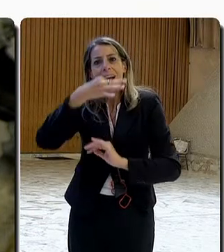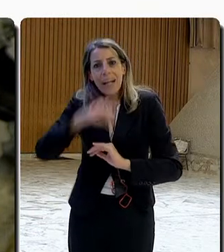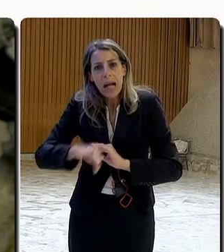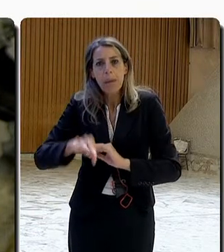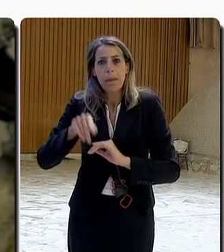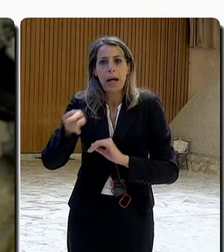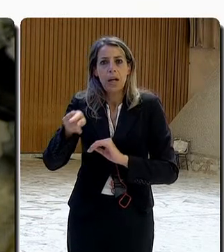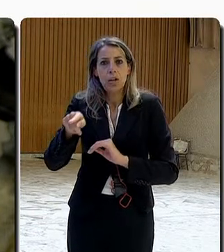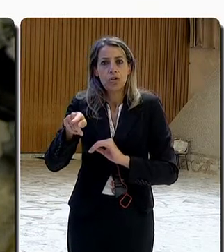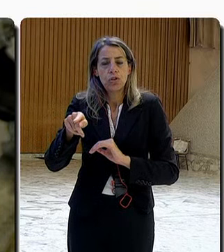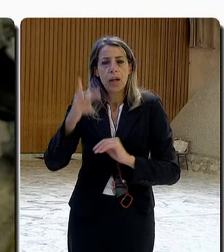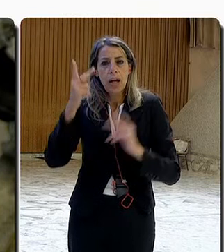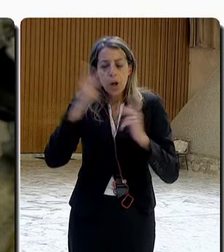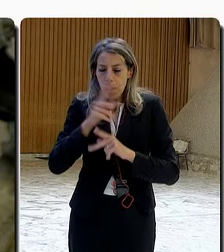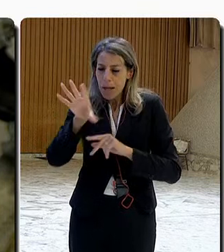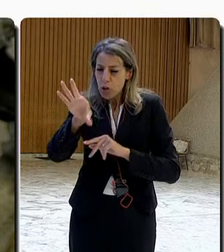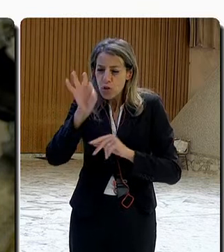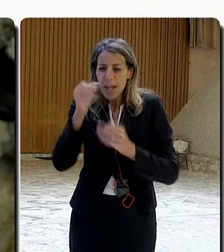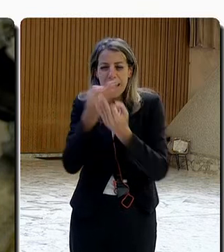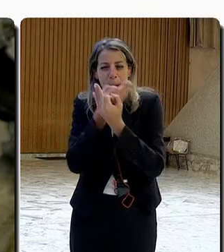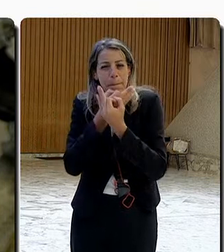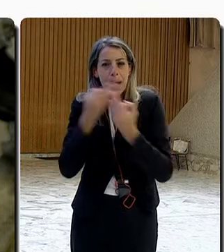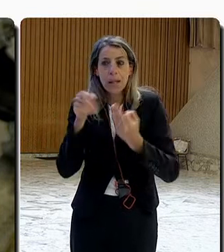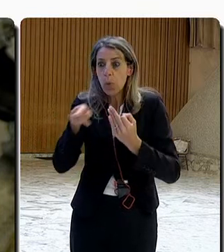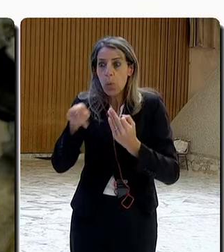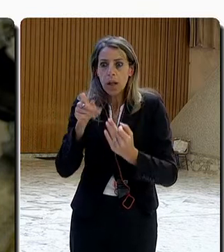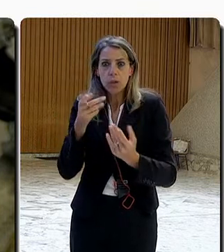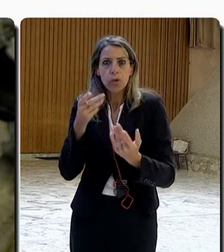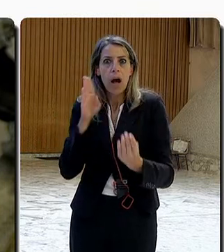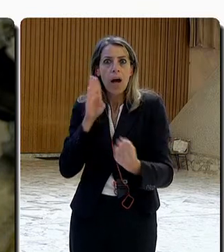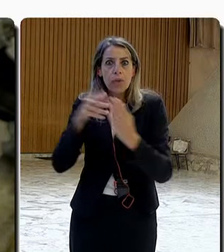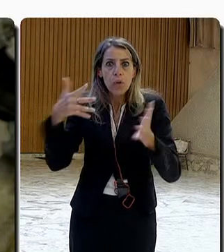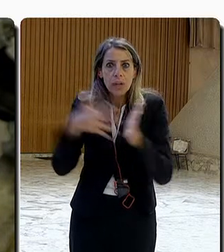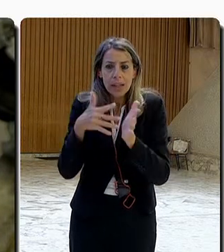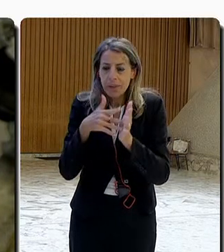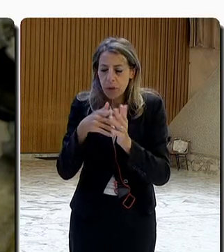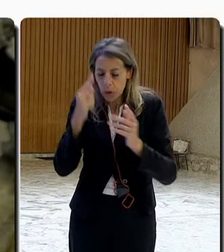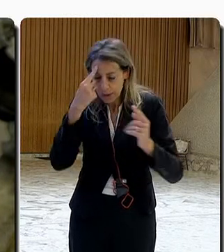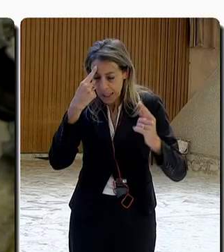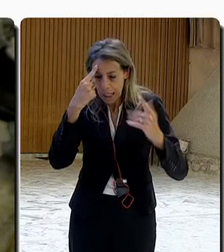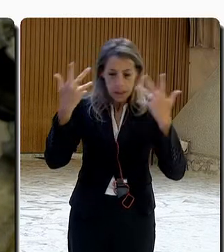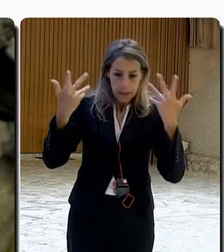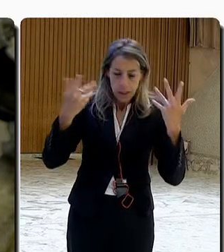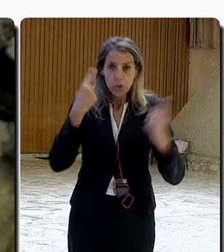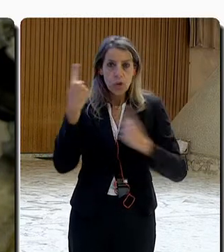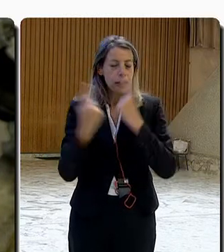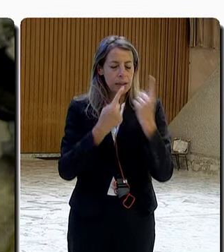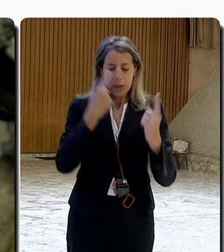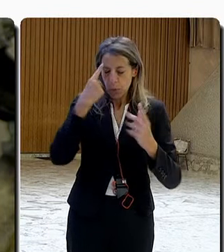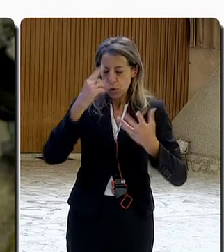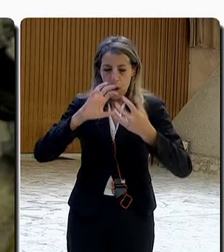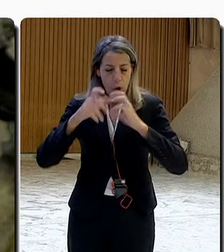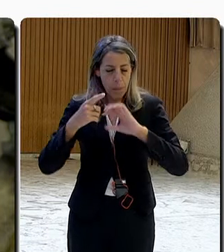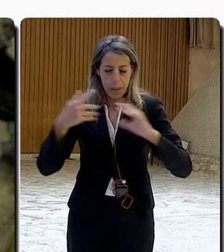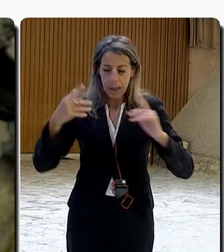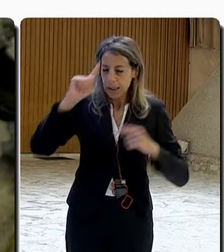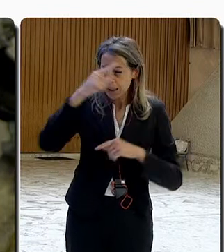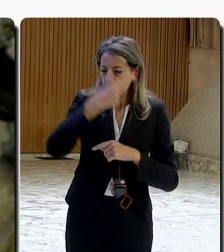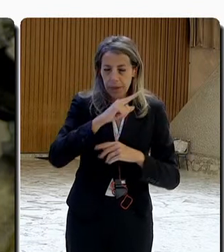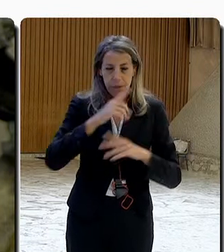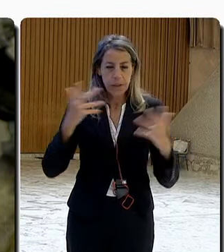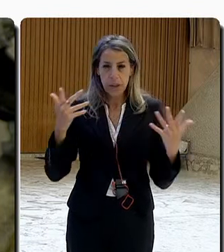vero discernimento quando affrontano delle difficoltà in situazioni